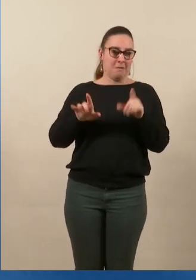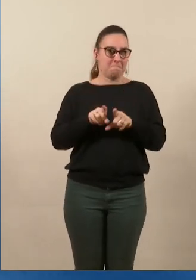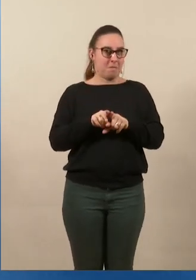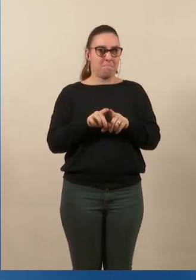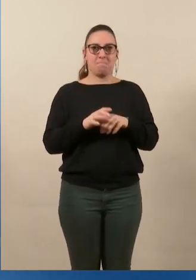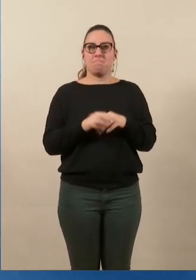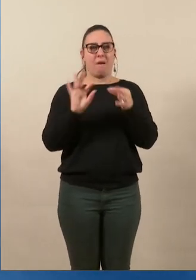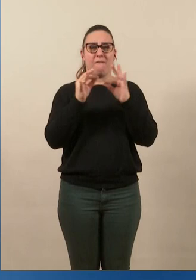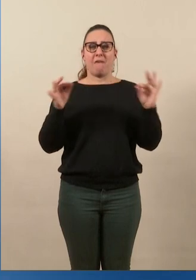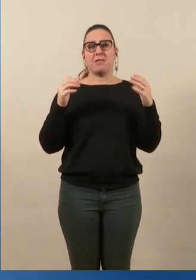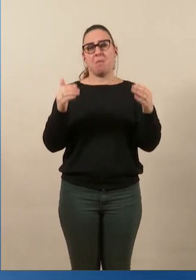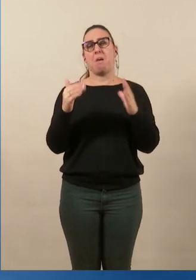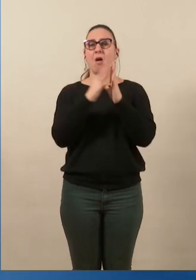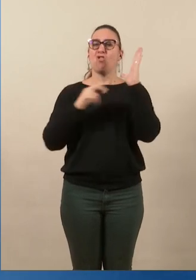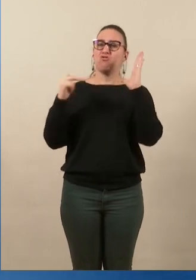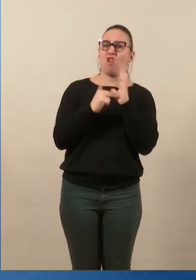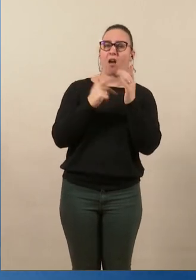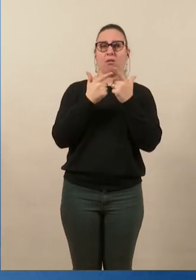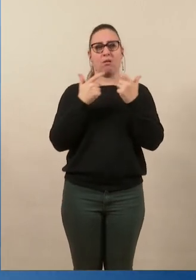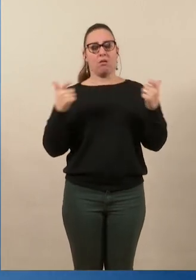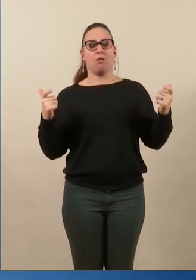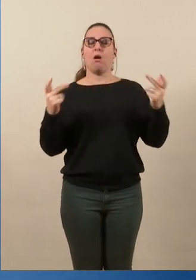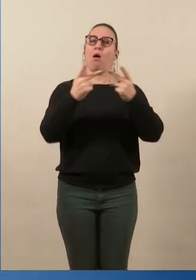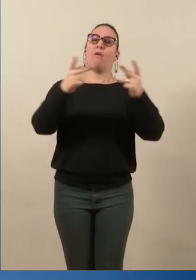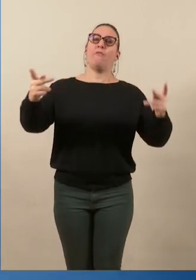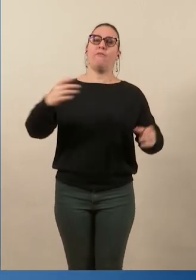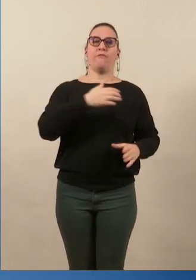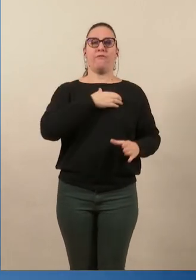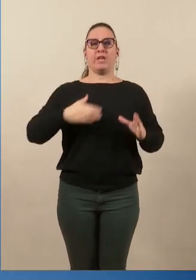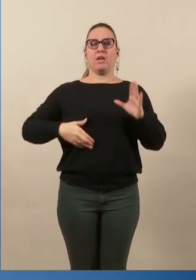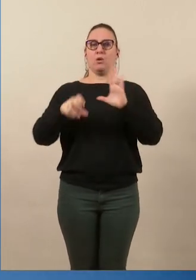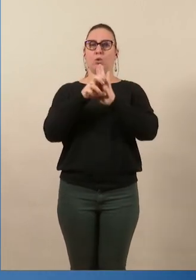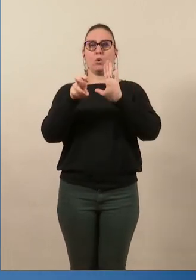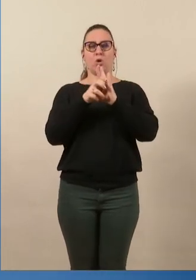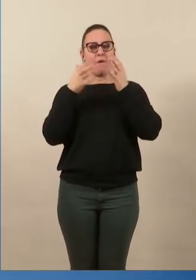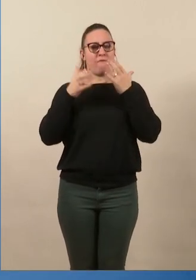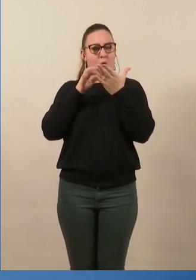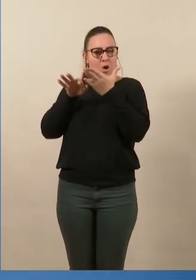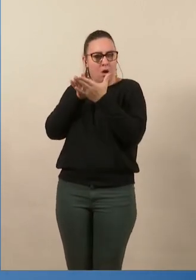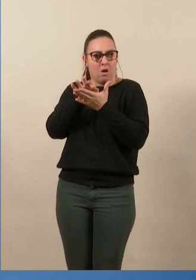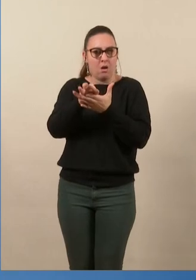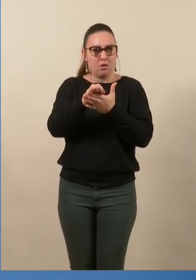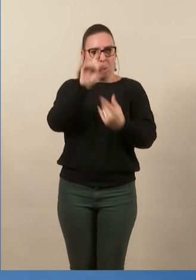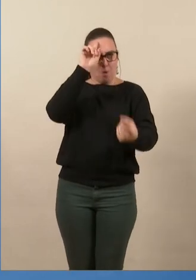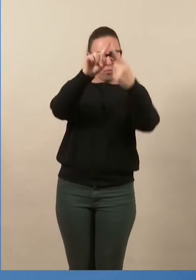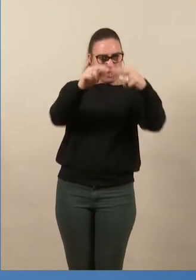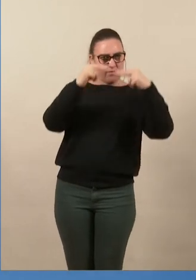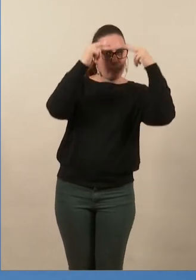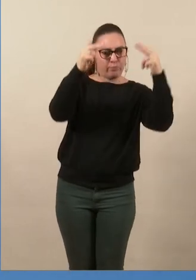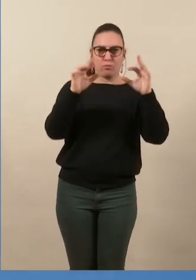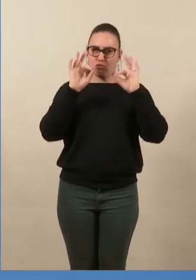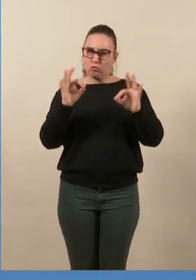retrouve partout dans toutes les chartes et engagements et autres la ville de Grenoble souhait une perspective aussi lucide qu'ambitieuse à l'échéance